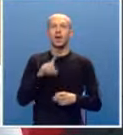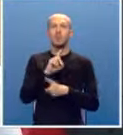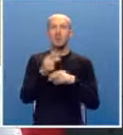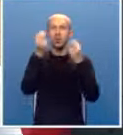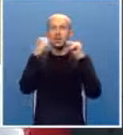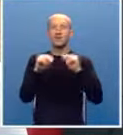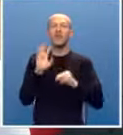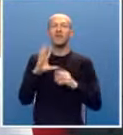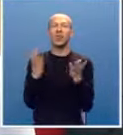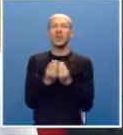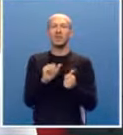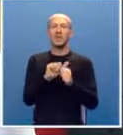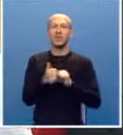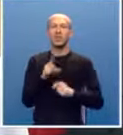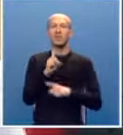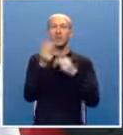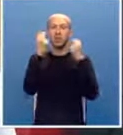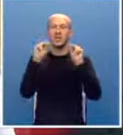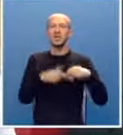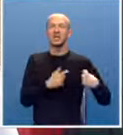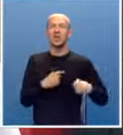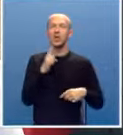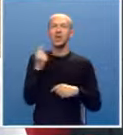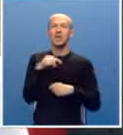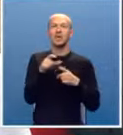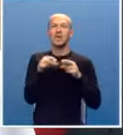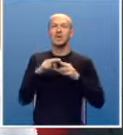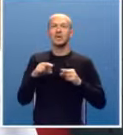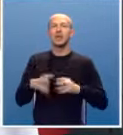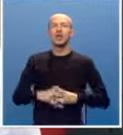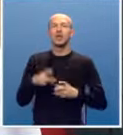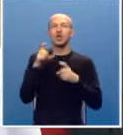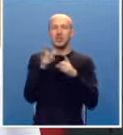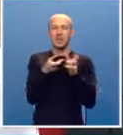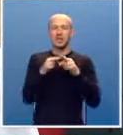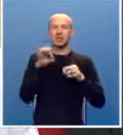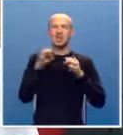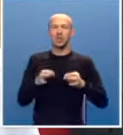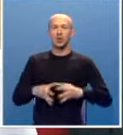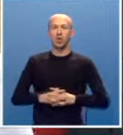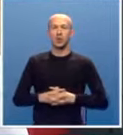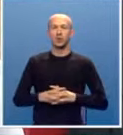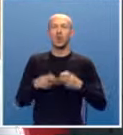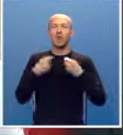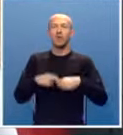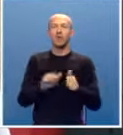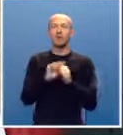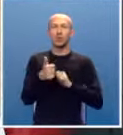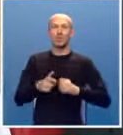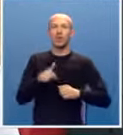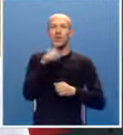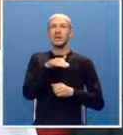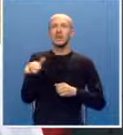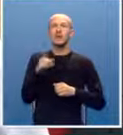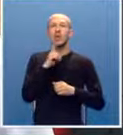cijeniti ovakve i kolektive sportske, moramo cijeniti inicijative koje dolaze sa lokala. Činjenicu da sigurno klubovima sportskim i